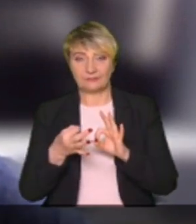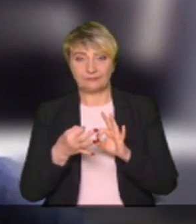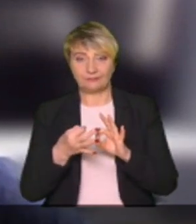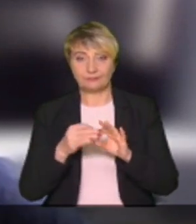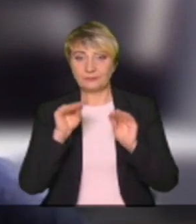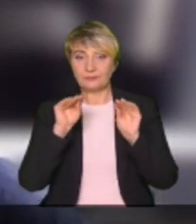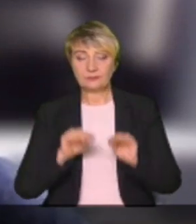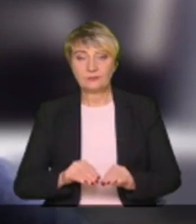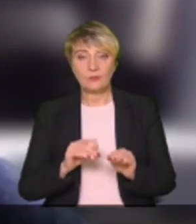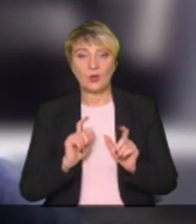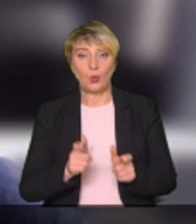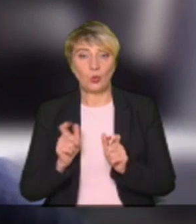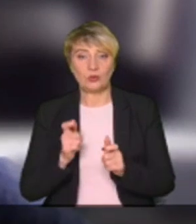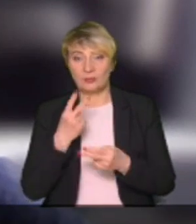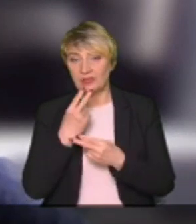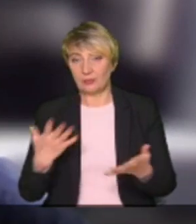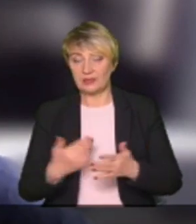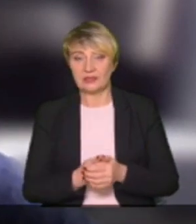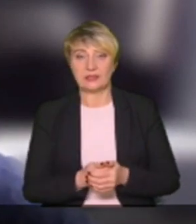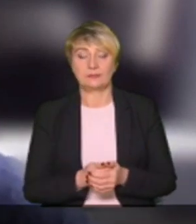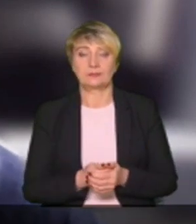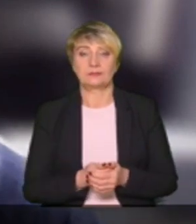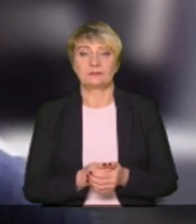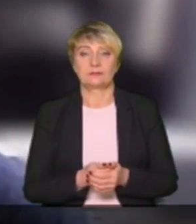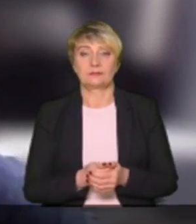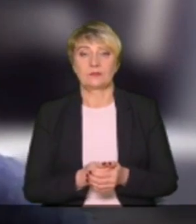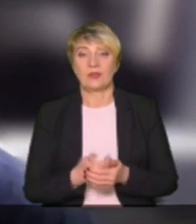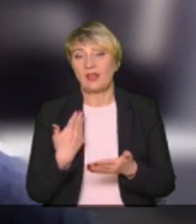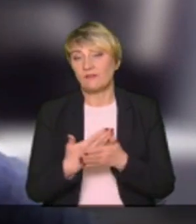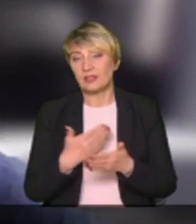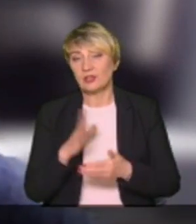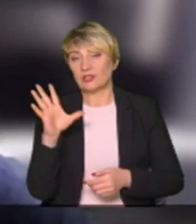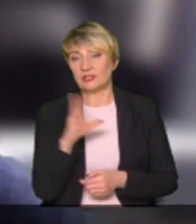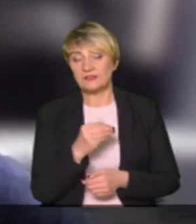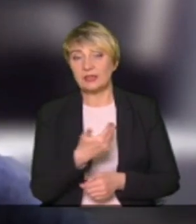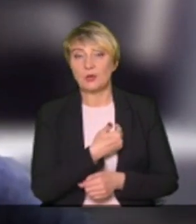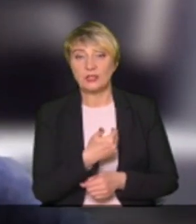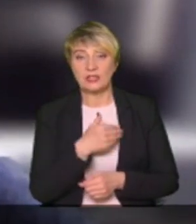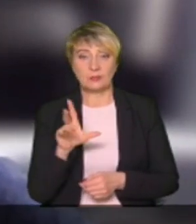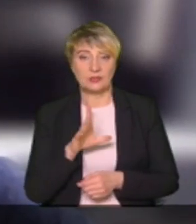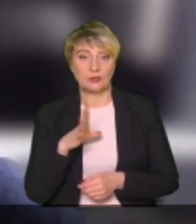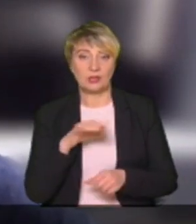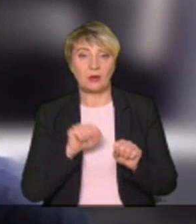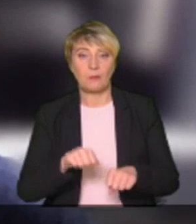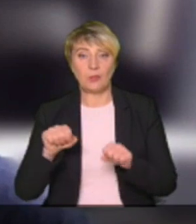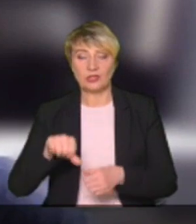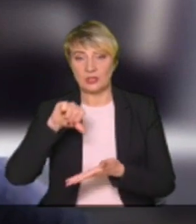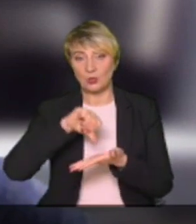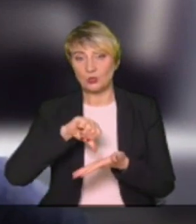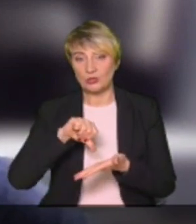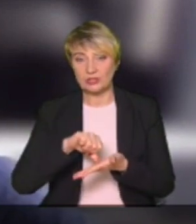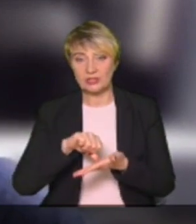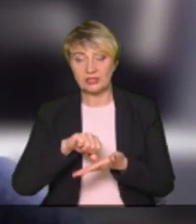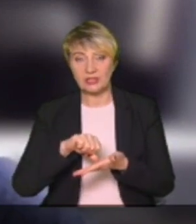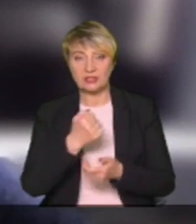робочі групи працювали над їх узгодженням, ну, вірогідніше за все, ми б хотіли, щоб там була і можливість участі Збройних сил